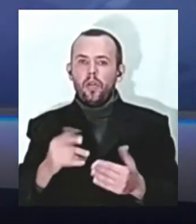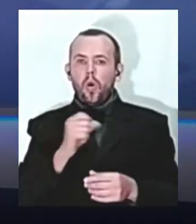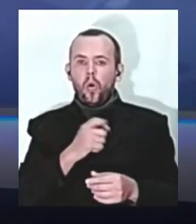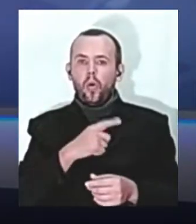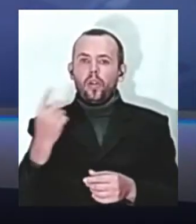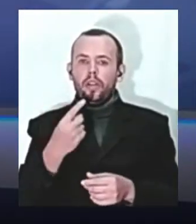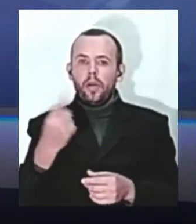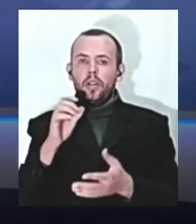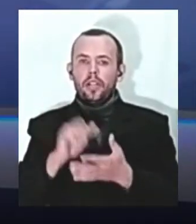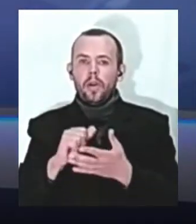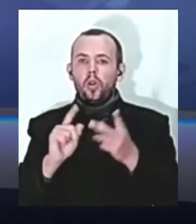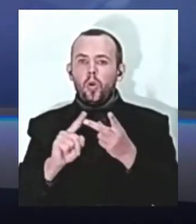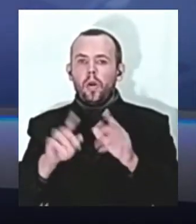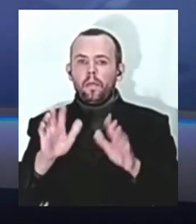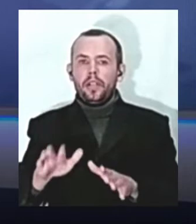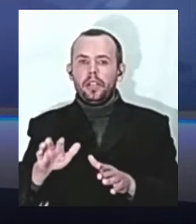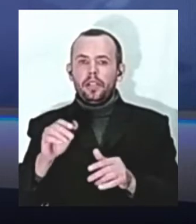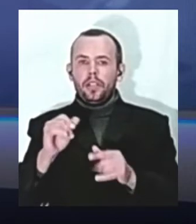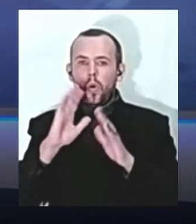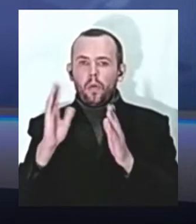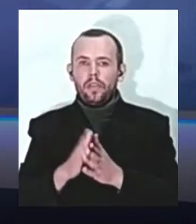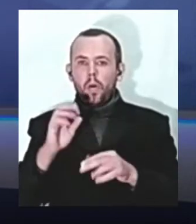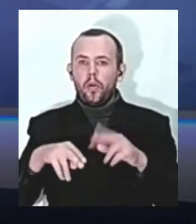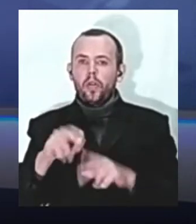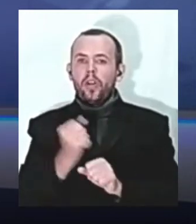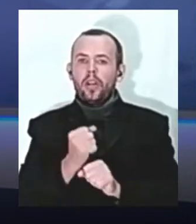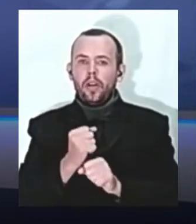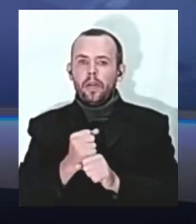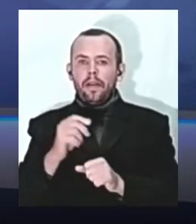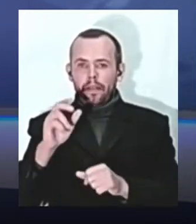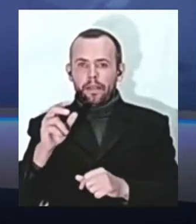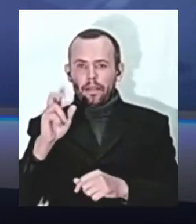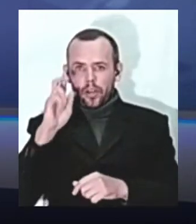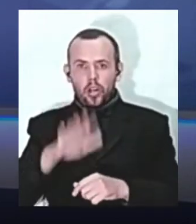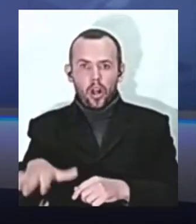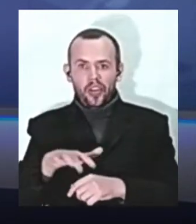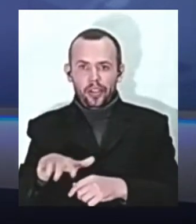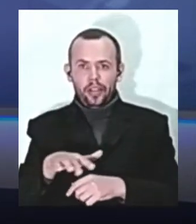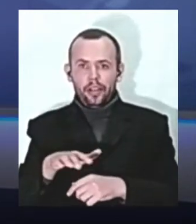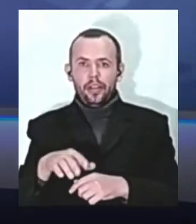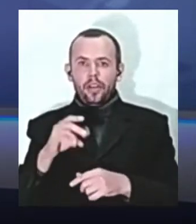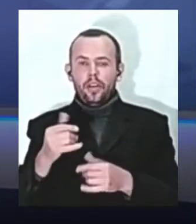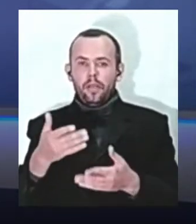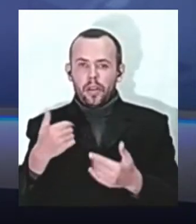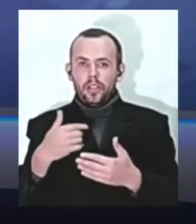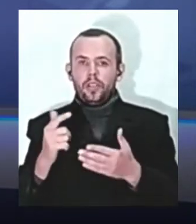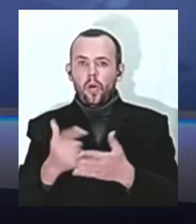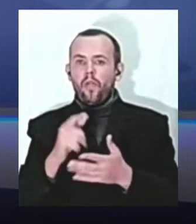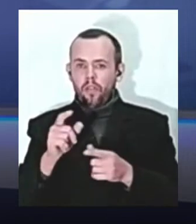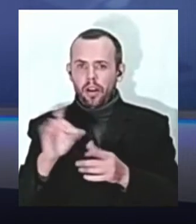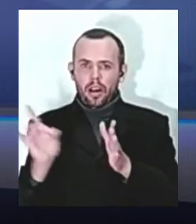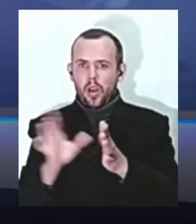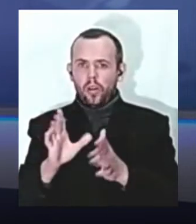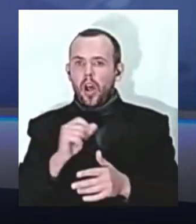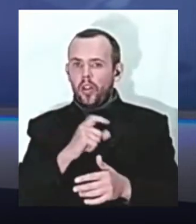друге місце за обсягами виконаних будівельних робіт в країні. Ми знову побили свій рекорд, одеський рекорд. Він